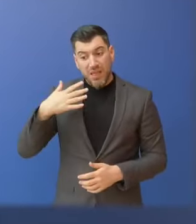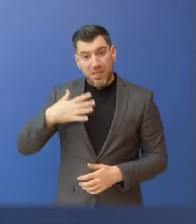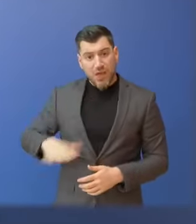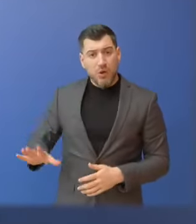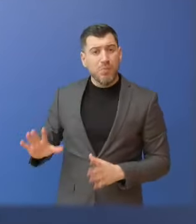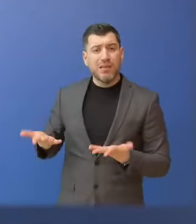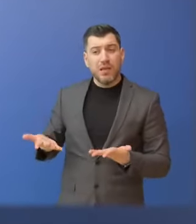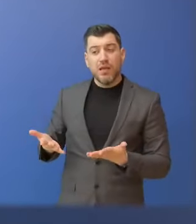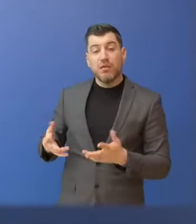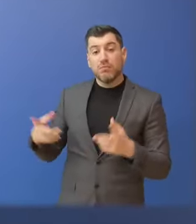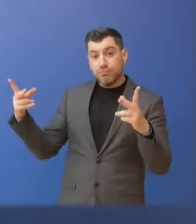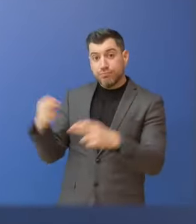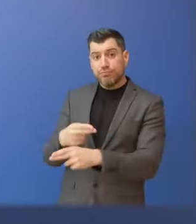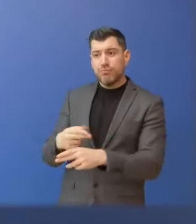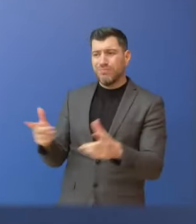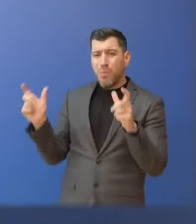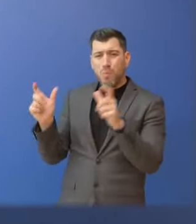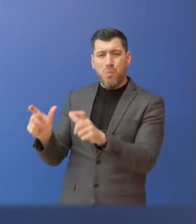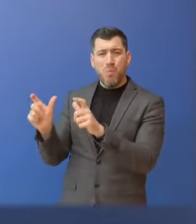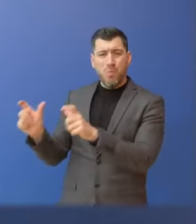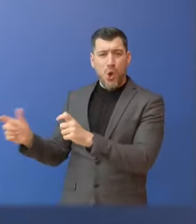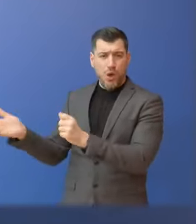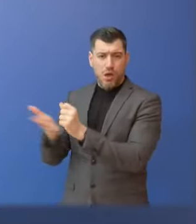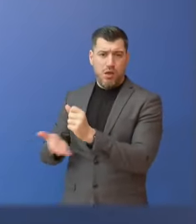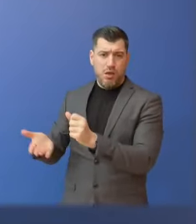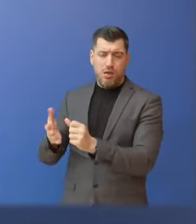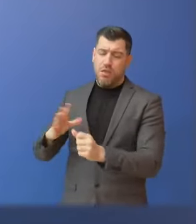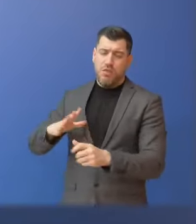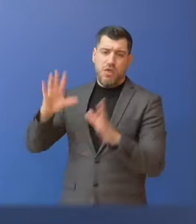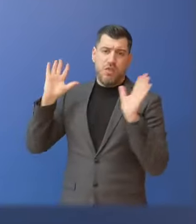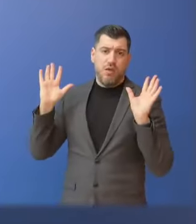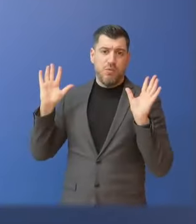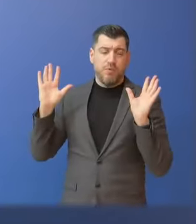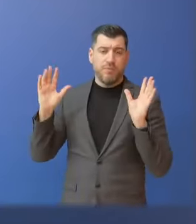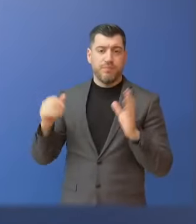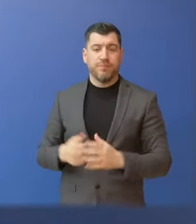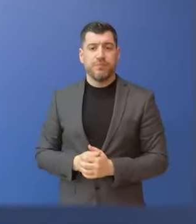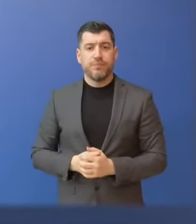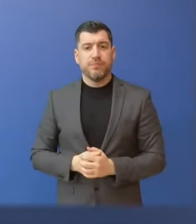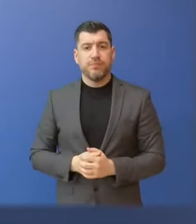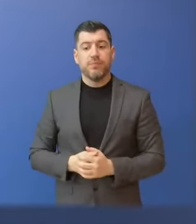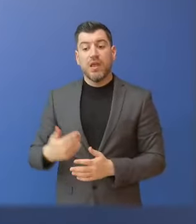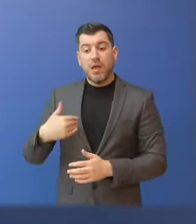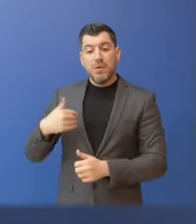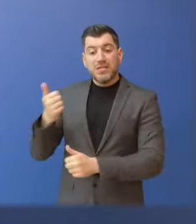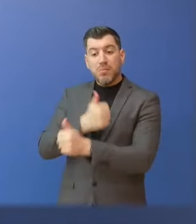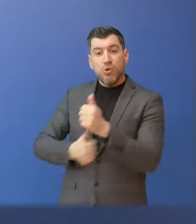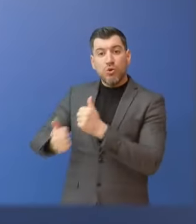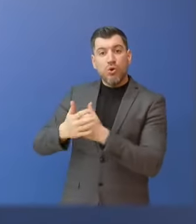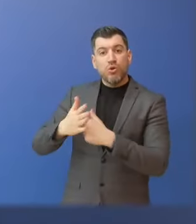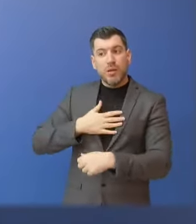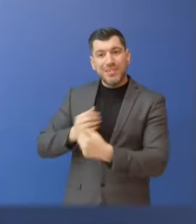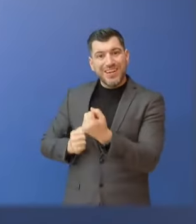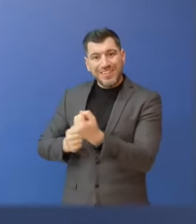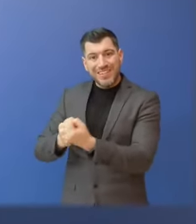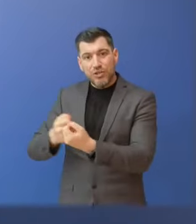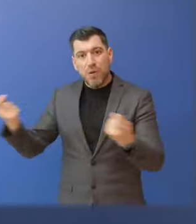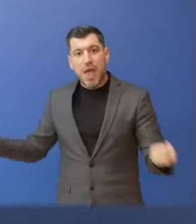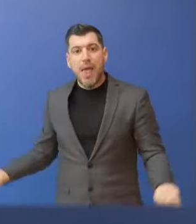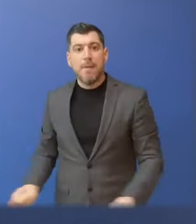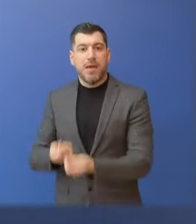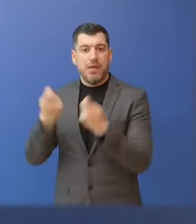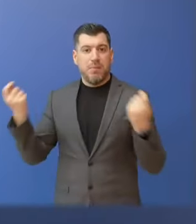αυτό το σημείο και δεν είμαστε σε αυτό σε αυτό το σημείο γιατί πρώτη στο καθήκον της πολιτείας είναι να στηρίζει τους επαγγελματίες αλά να να